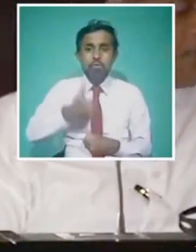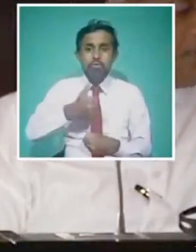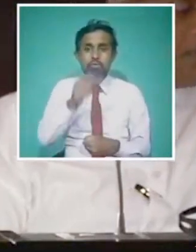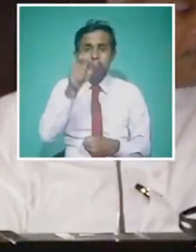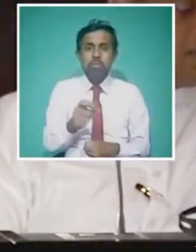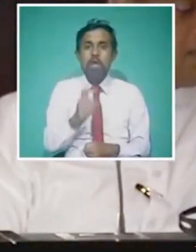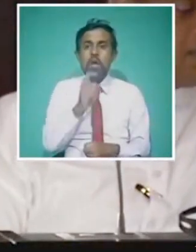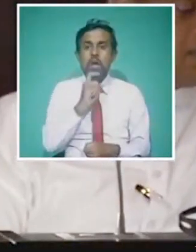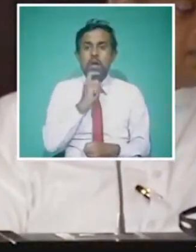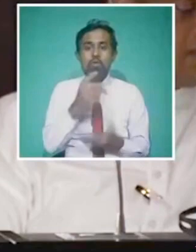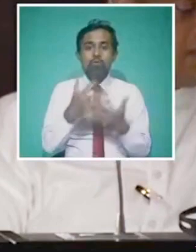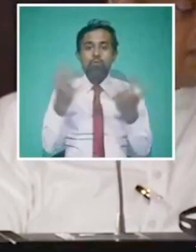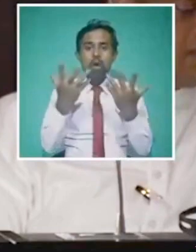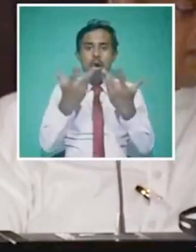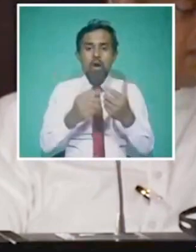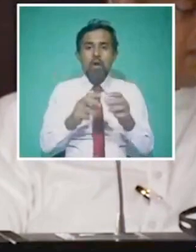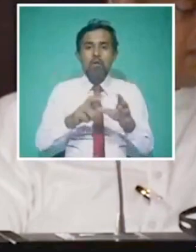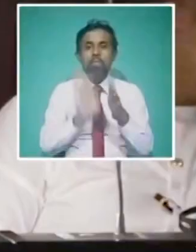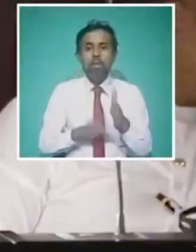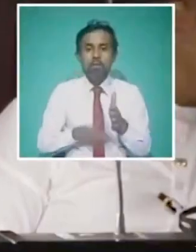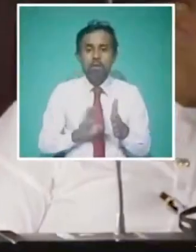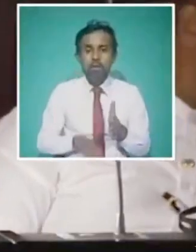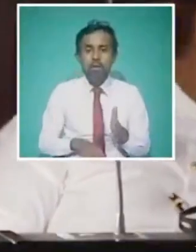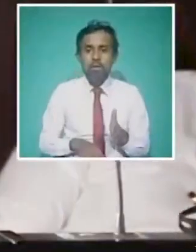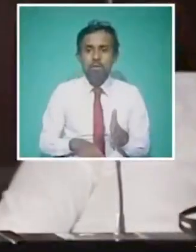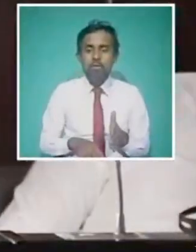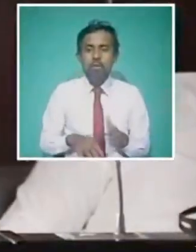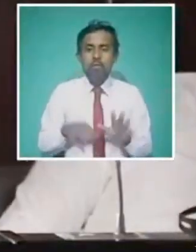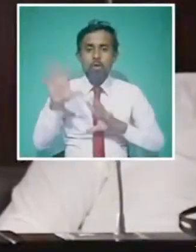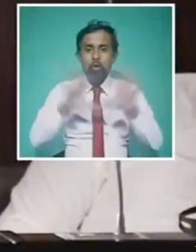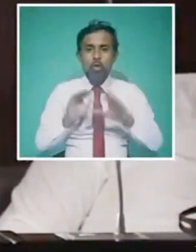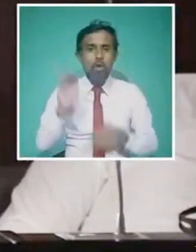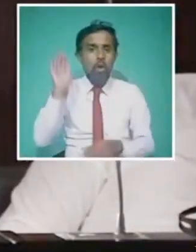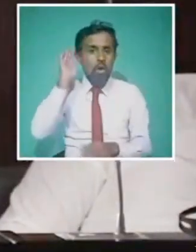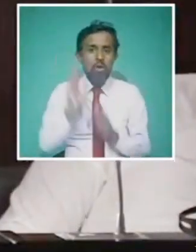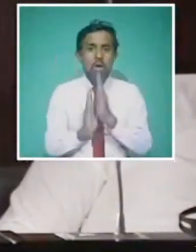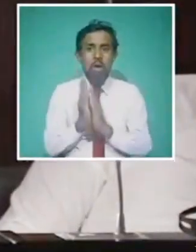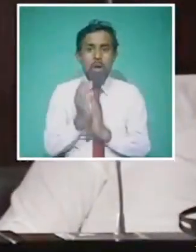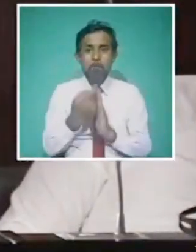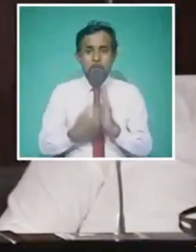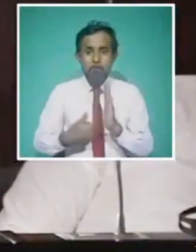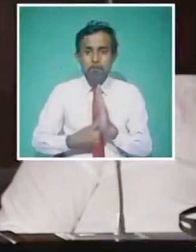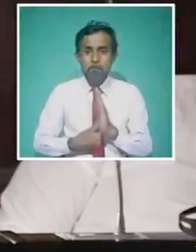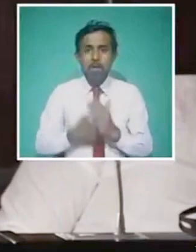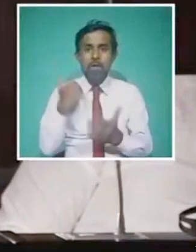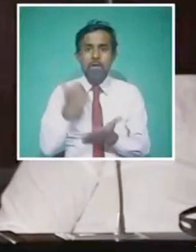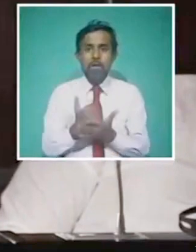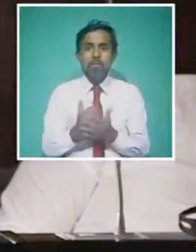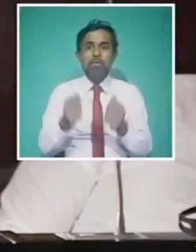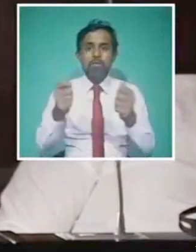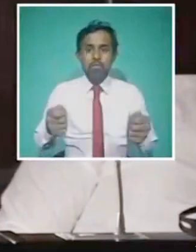දාපු නඩු විශාල ප්‍රමාණයක් ඉල්ලාස් කරගත්තා. මම තොරතුරු දැනගැනීමේ පනත යටතේ අපි ලිපියක් බාර